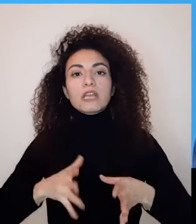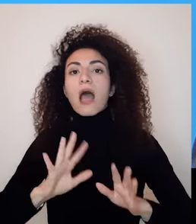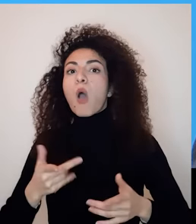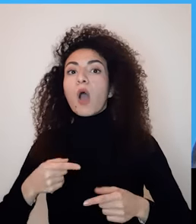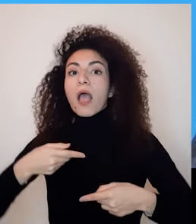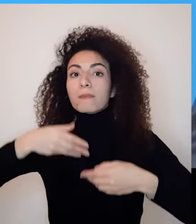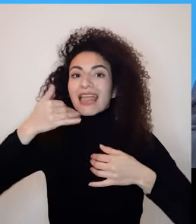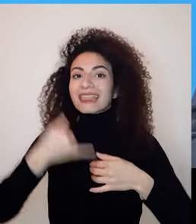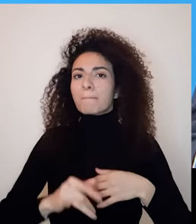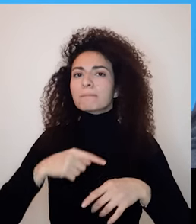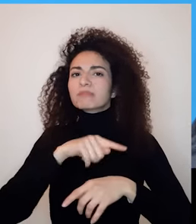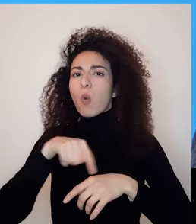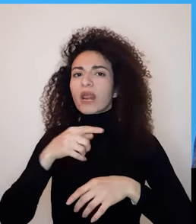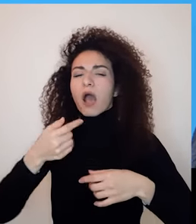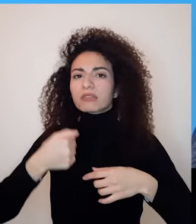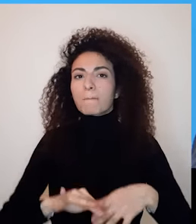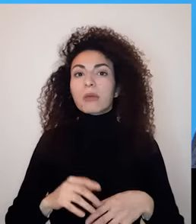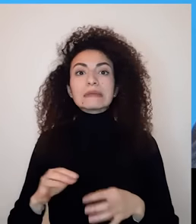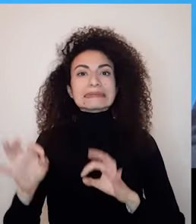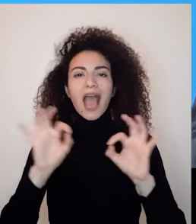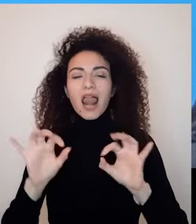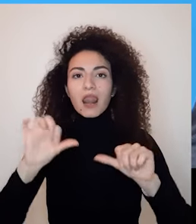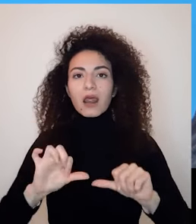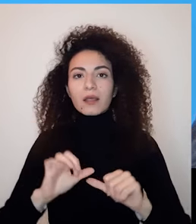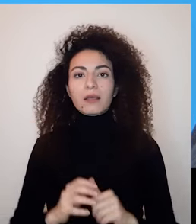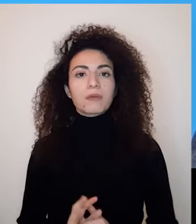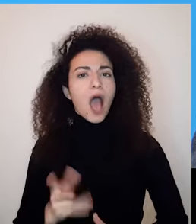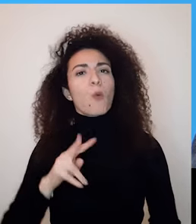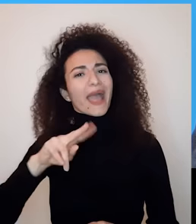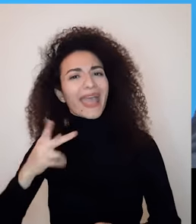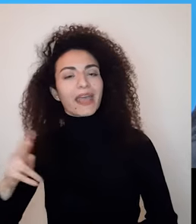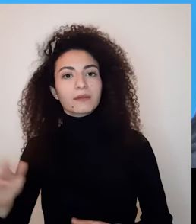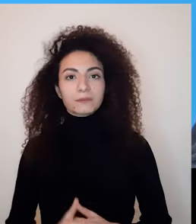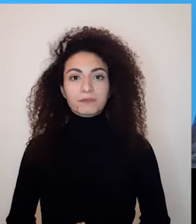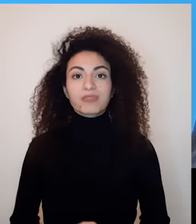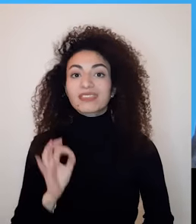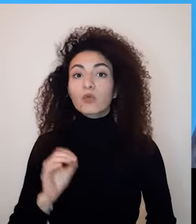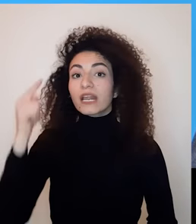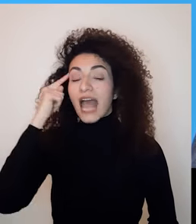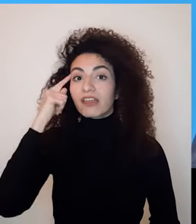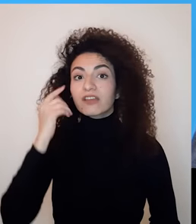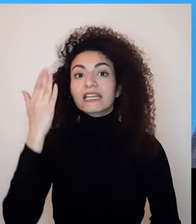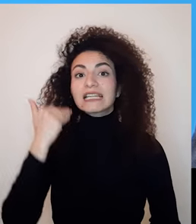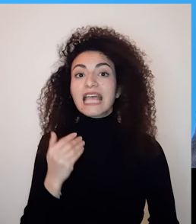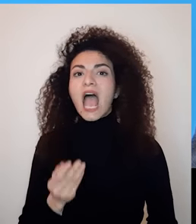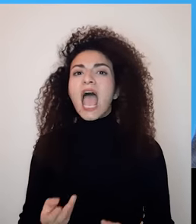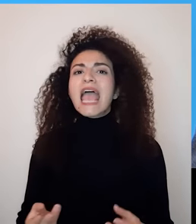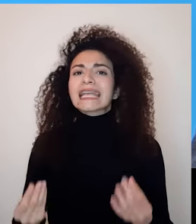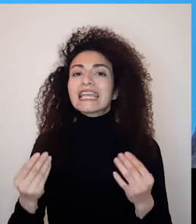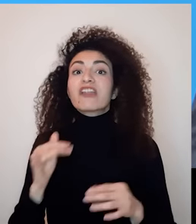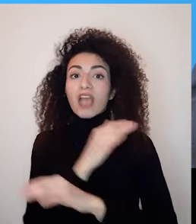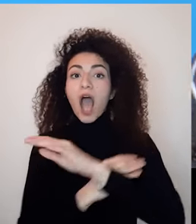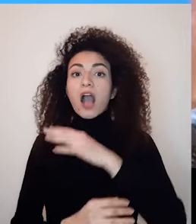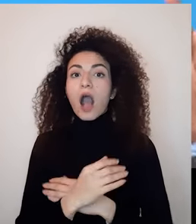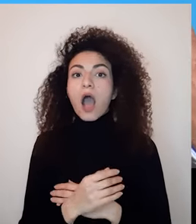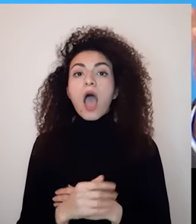تأخر في الإنجاب أو حتى خلل بالدورة الشهرية أو حتى خلل في الخصائص الجسدية الأنثوية. لازم نعرف أيضاً